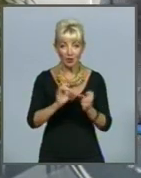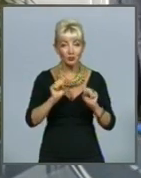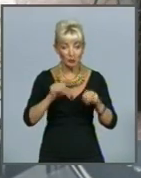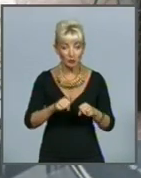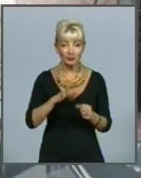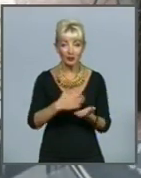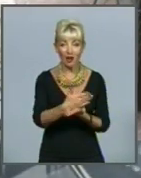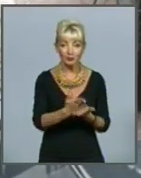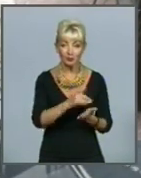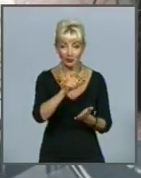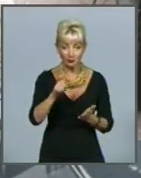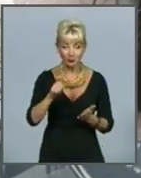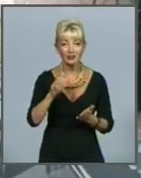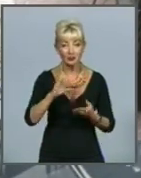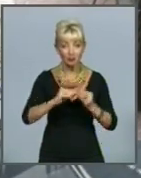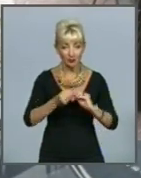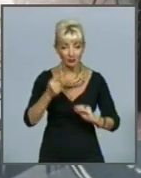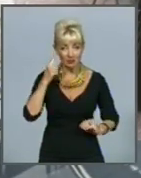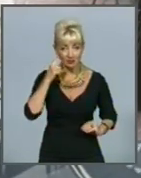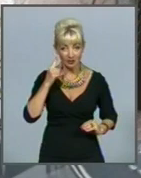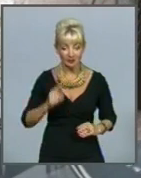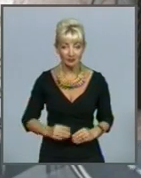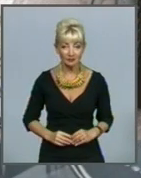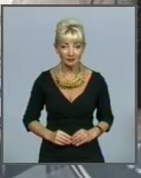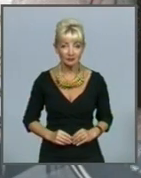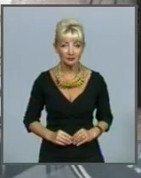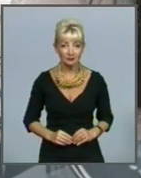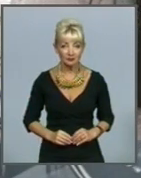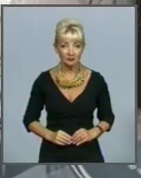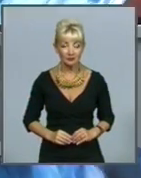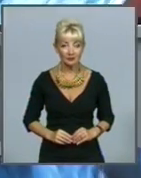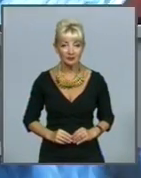нарушеннями слуху. Євгенія Котнова, Віктор Наздрачов, Харківські «Ізвістія».